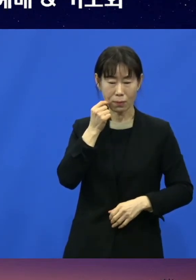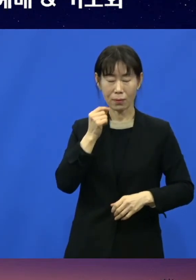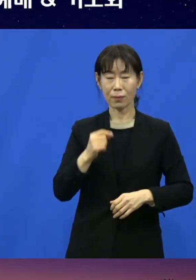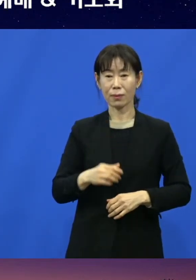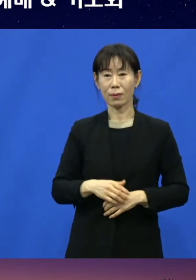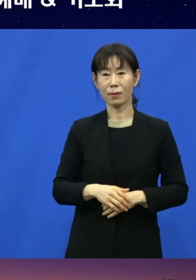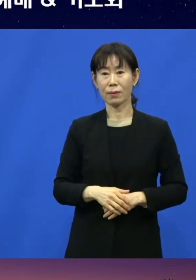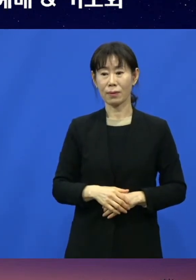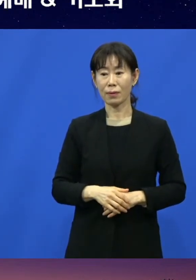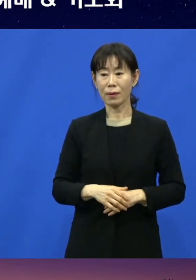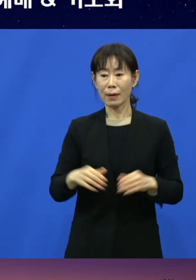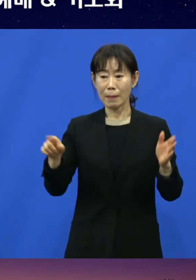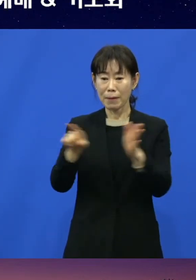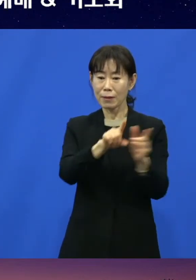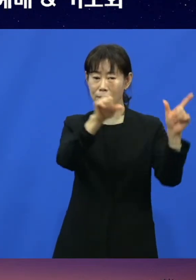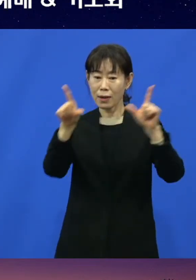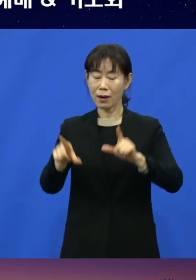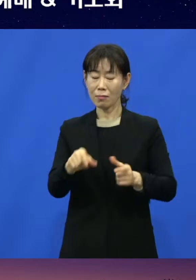어느 선을 안 넘어요.